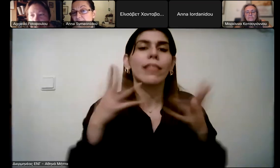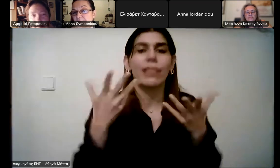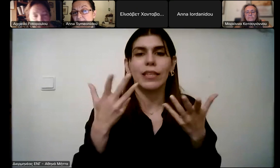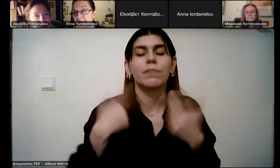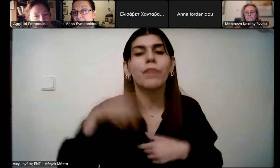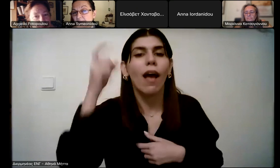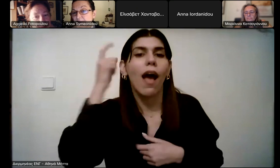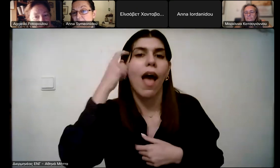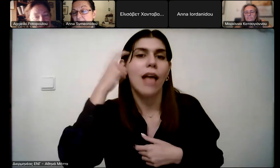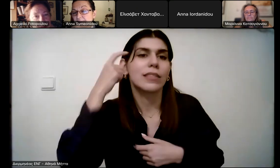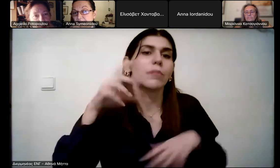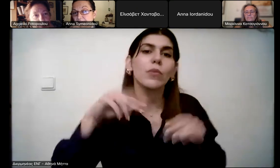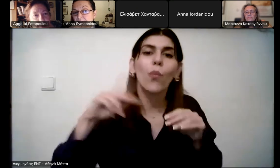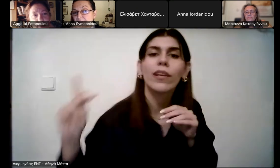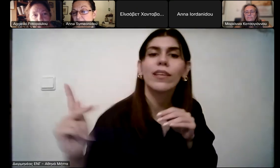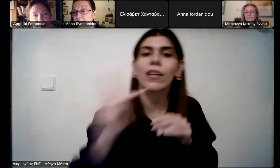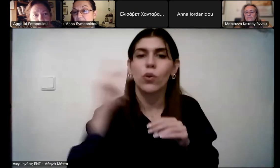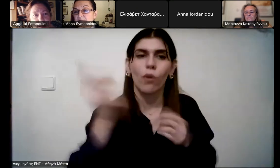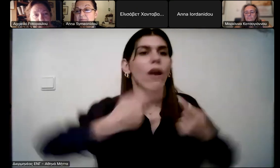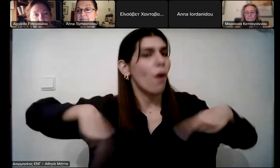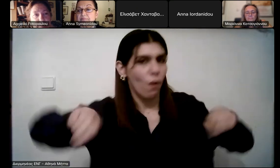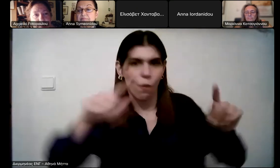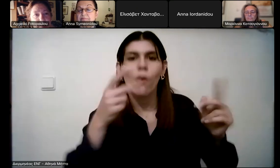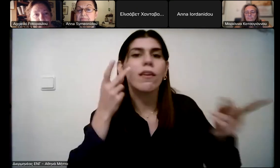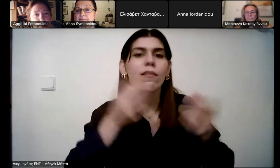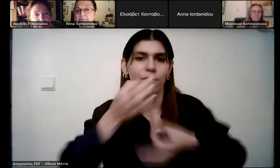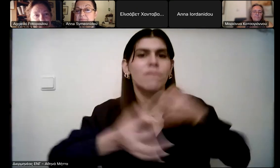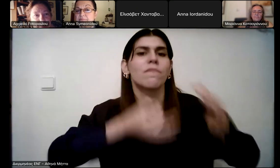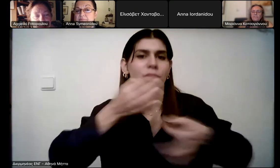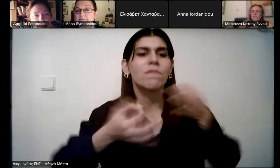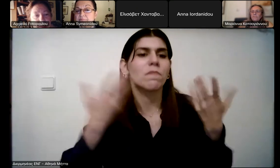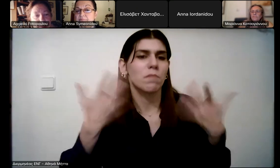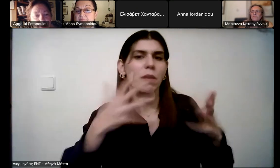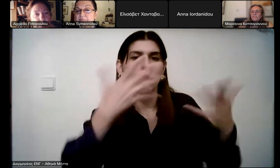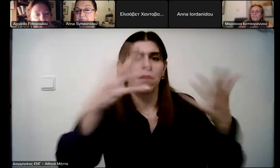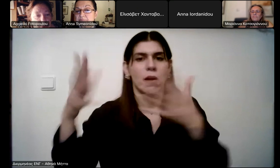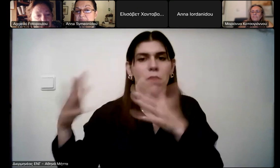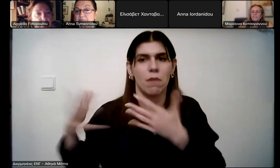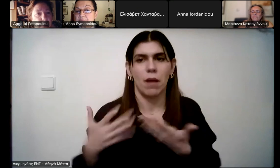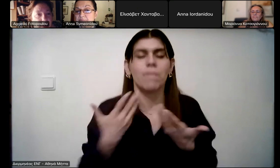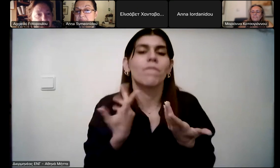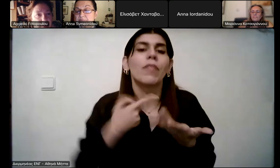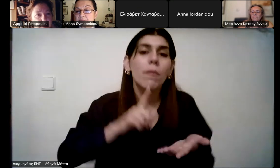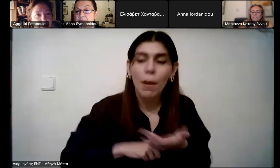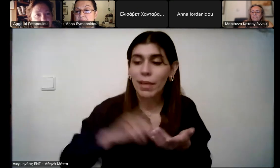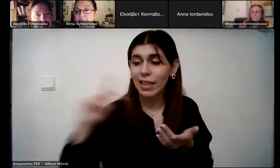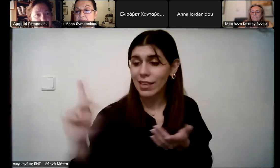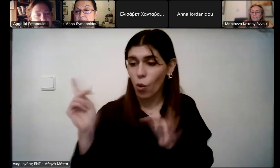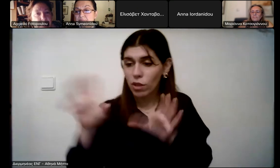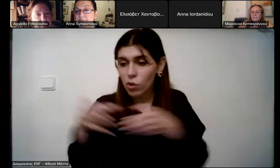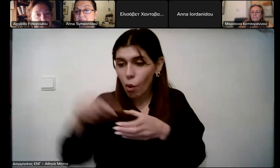και διάφοροι άλλοι ομιλητές ότι εδώ έχουμε να κάνουμε με μία προετοιμασία των κοινωνικών ομάδων